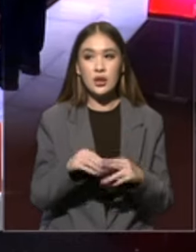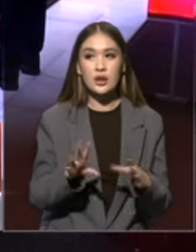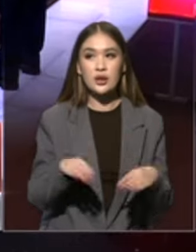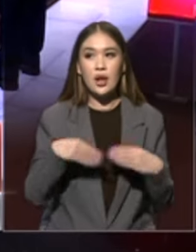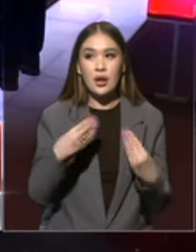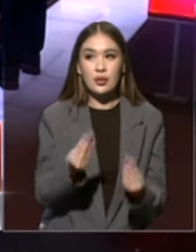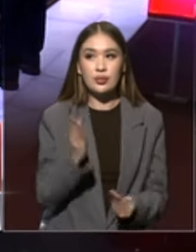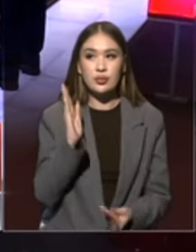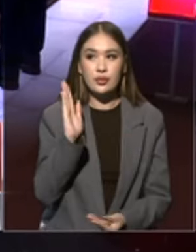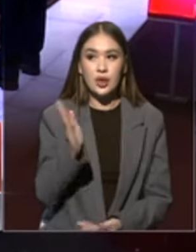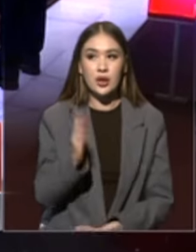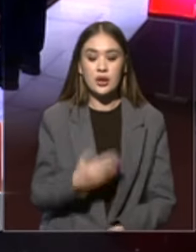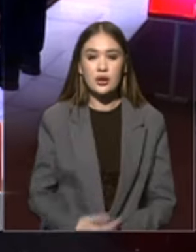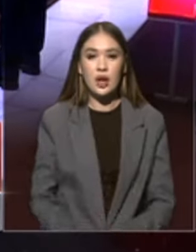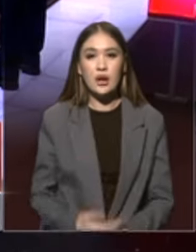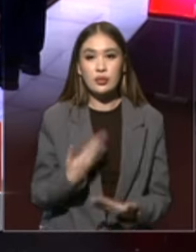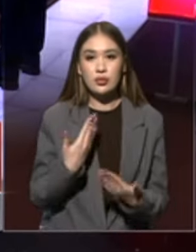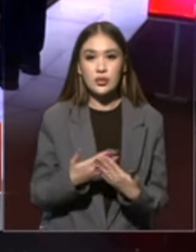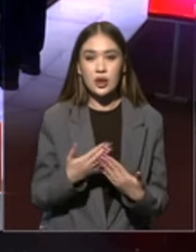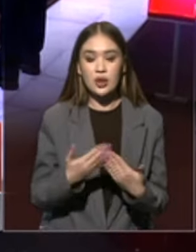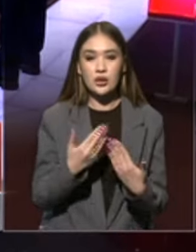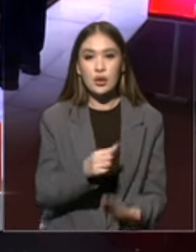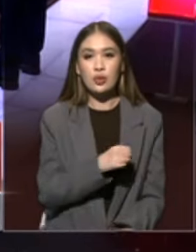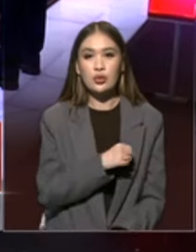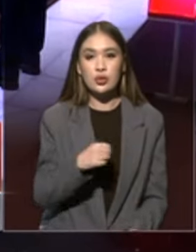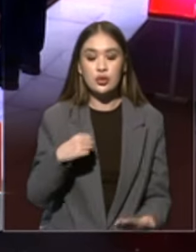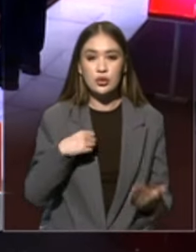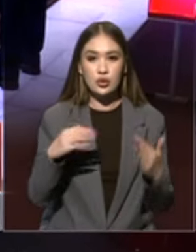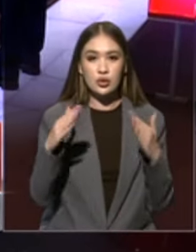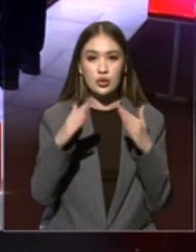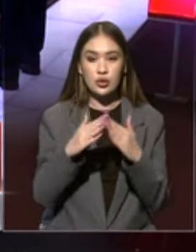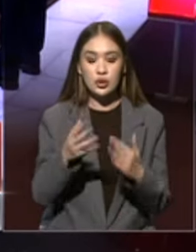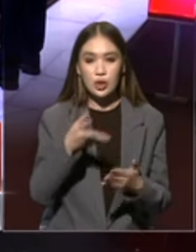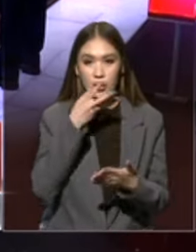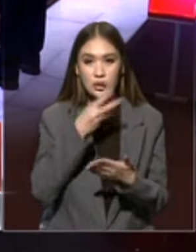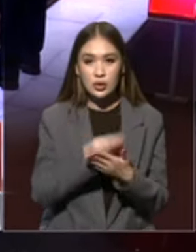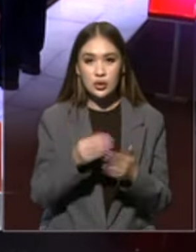беріледі. Мысалы сен мына өзің үйіңе, дұрыс па? Сен